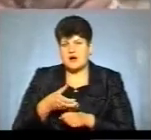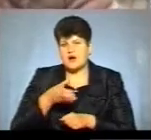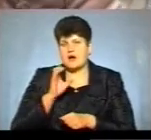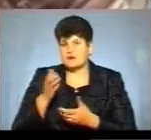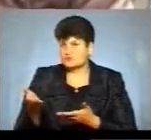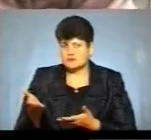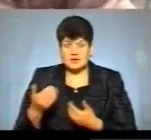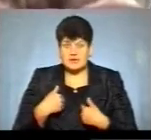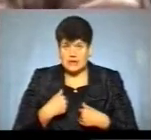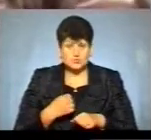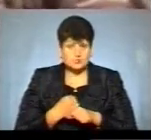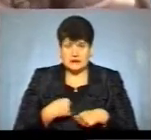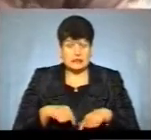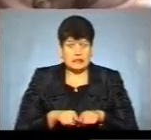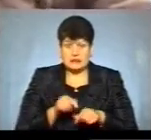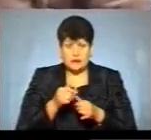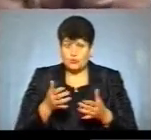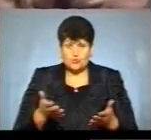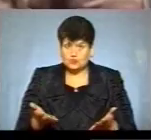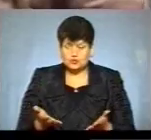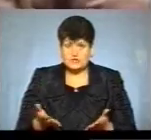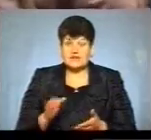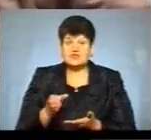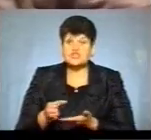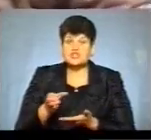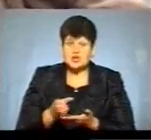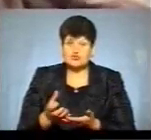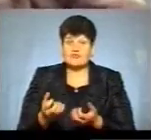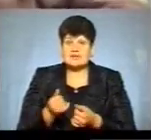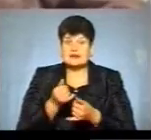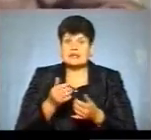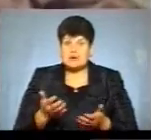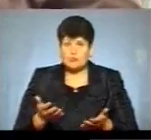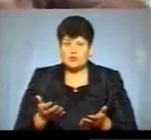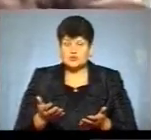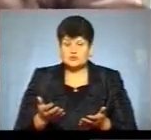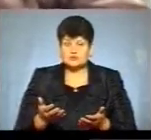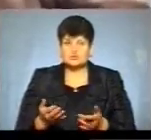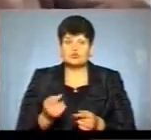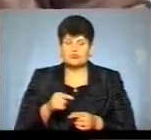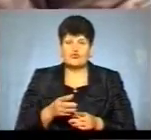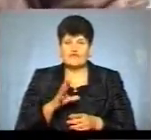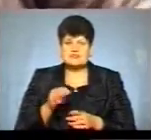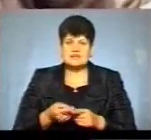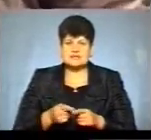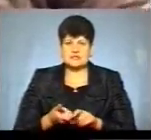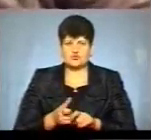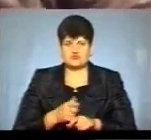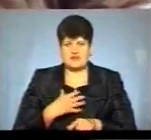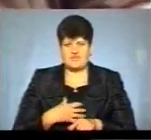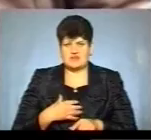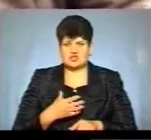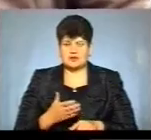каву. Я так зробити не можу, я навіть чашку взяти не можу. Тому все це дуже важливо.